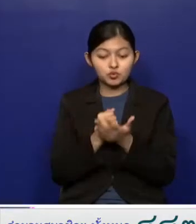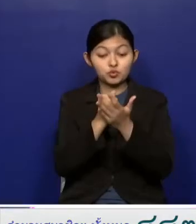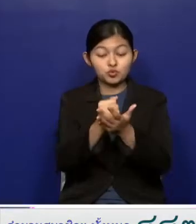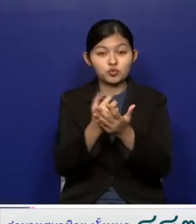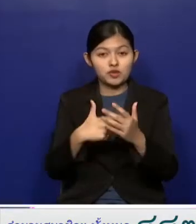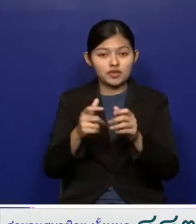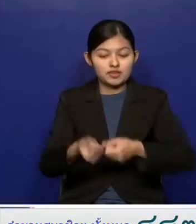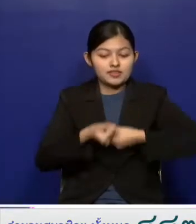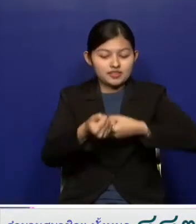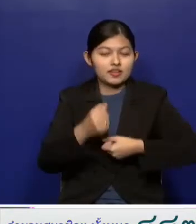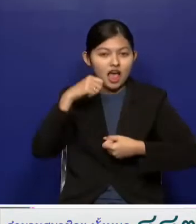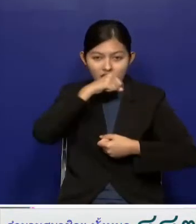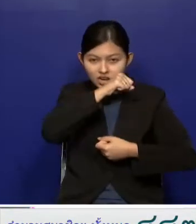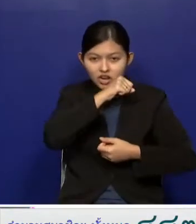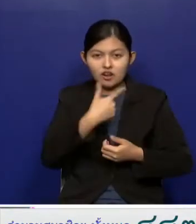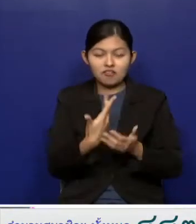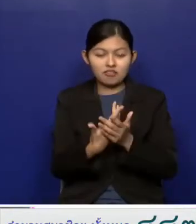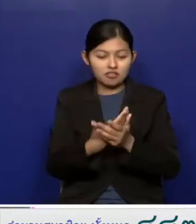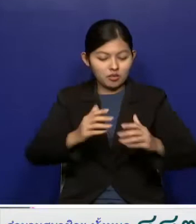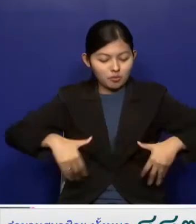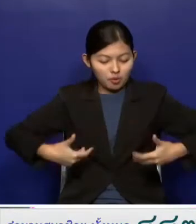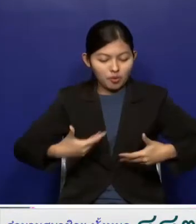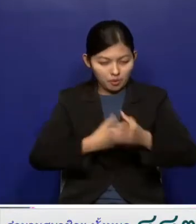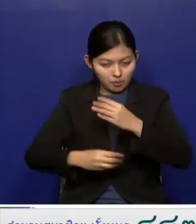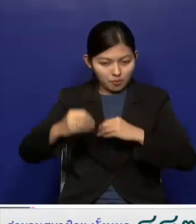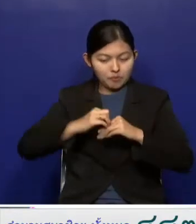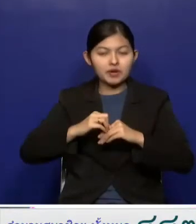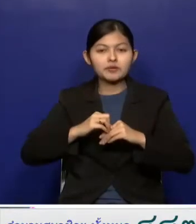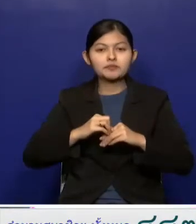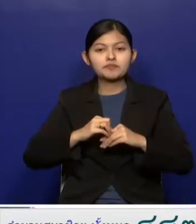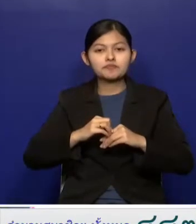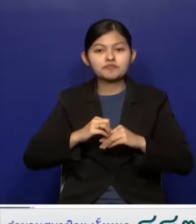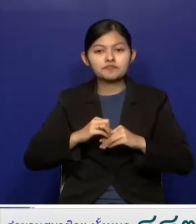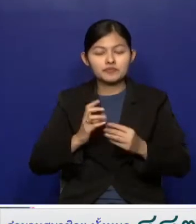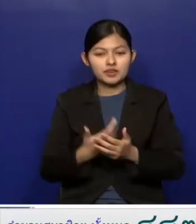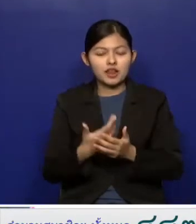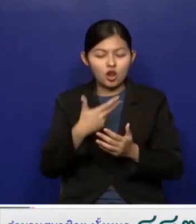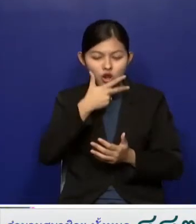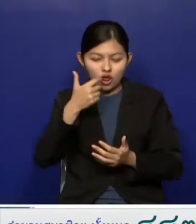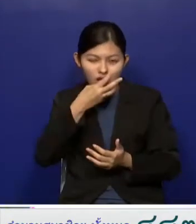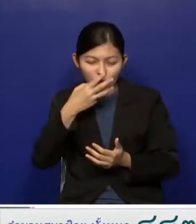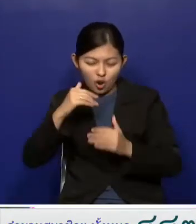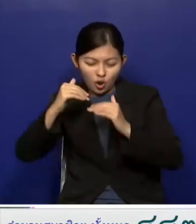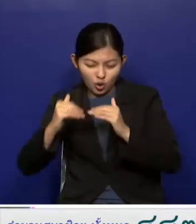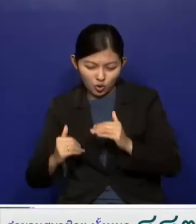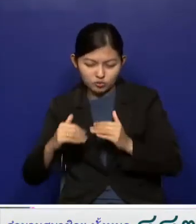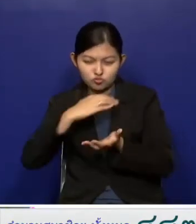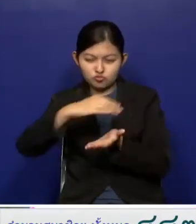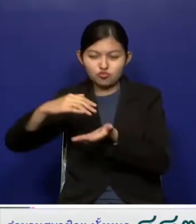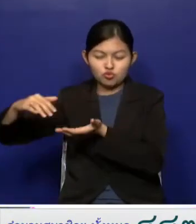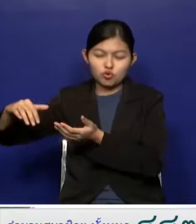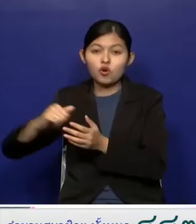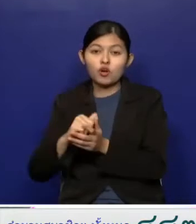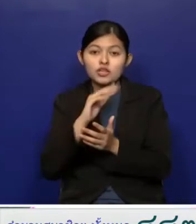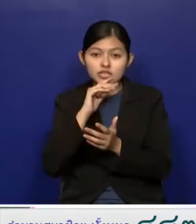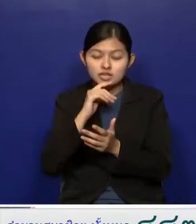กษตรกรชาวไร่อ้อยมีรายได้เพิ่มขึ้นและยังเป็นการลดปริมาณน้ำตาลทรายส่งออกเมื่อเราลดปริม